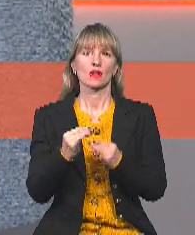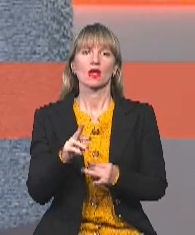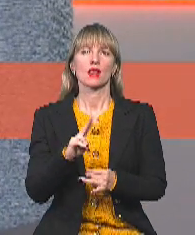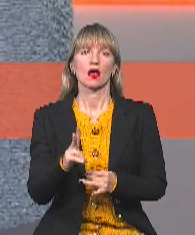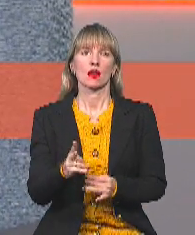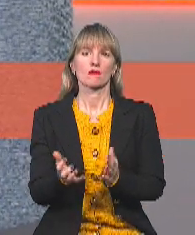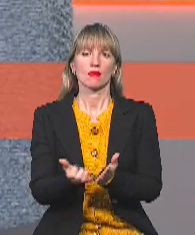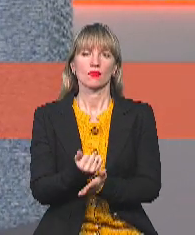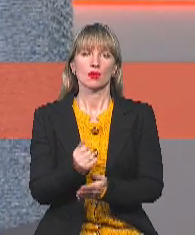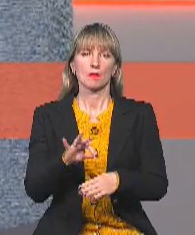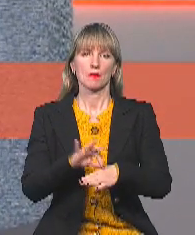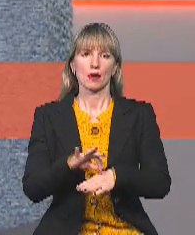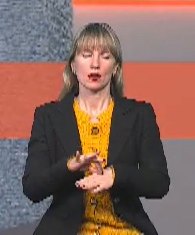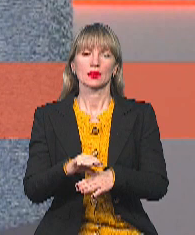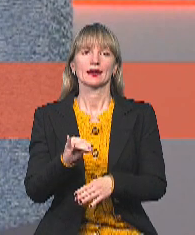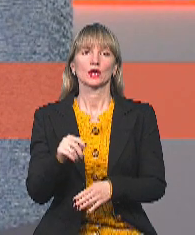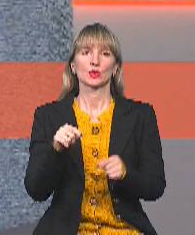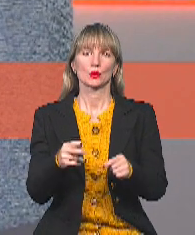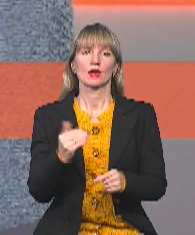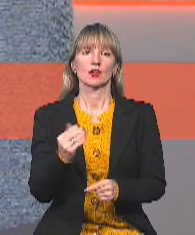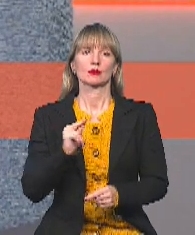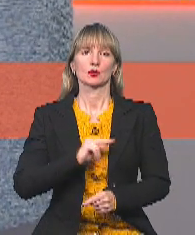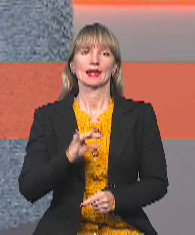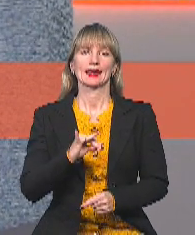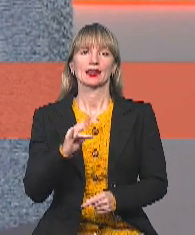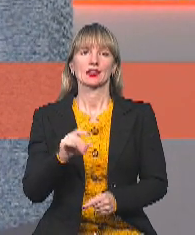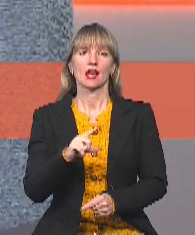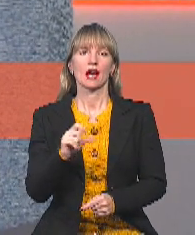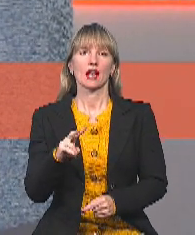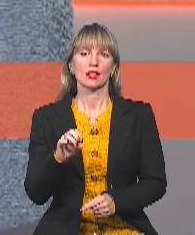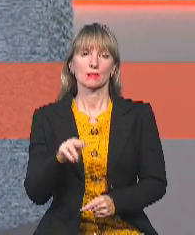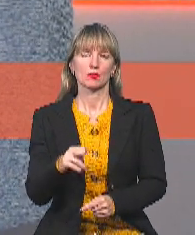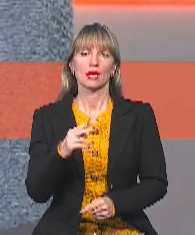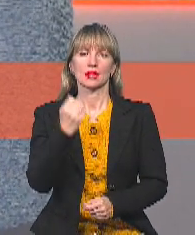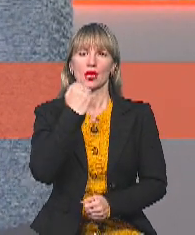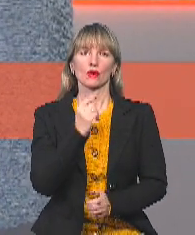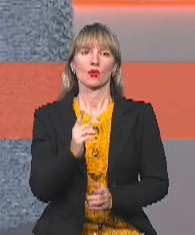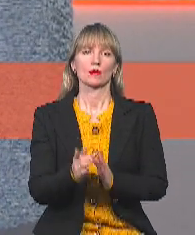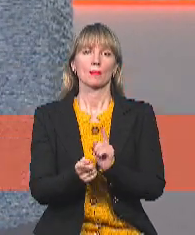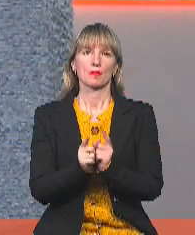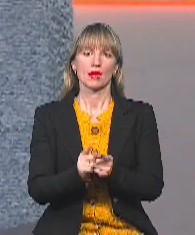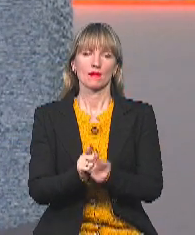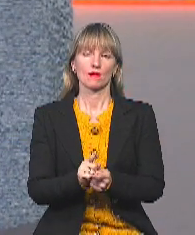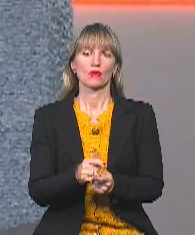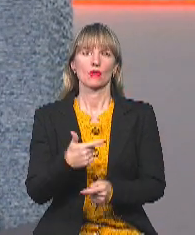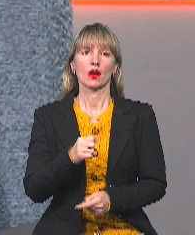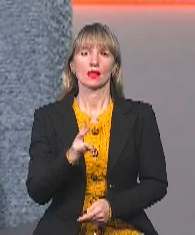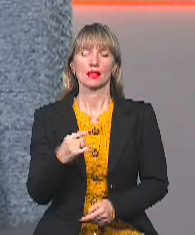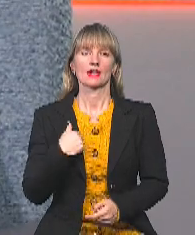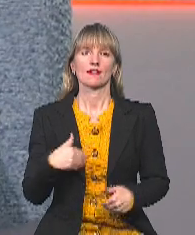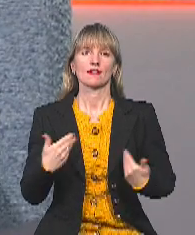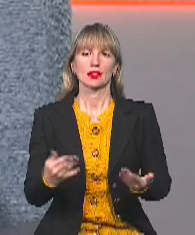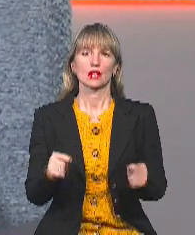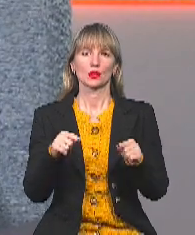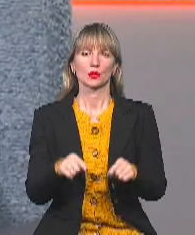перемогти недугу. І у студії для вас працює Інна Халеп. Дякуємо за мову жестів Ганні Кириченко. Я вітаю. У